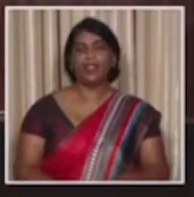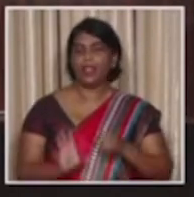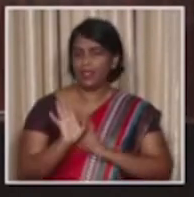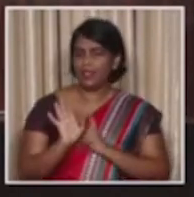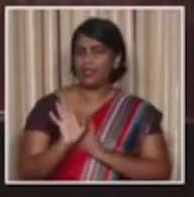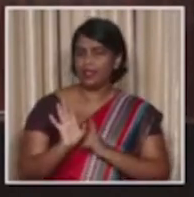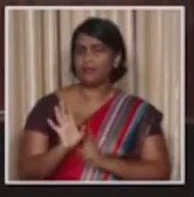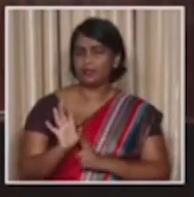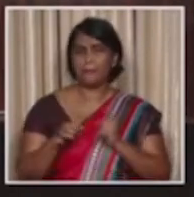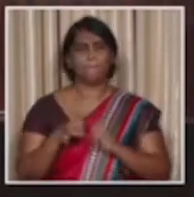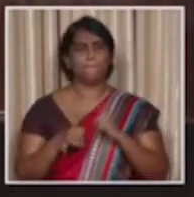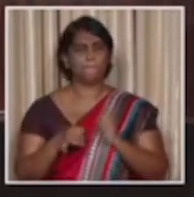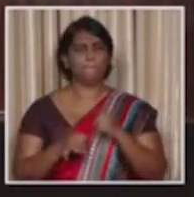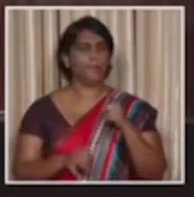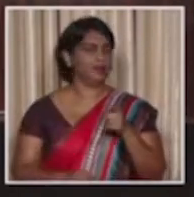හැමදාම ඔය ප්‍රශ්නේ